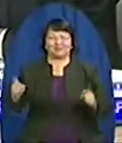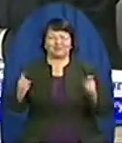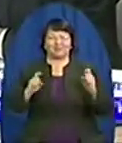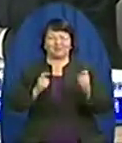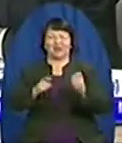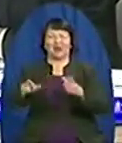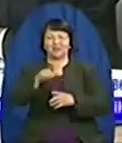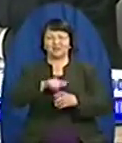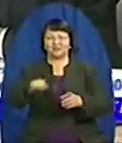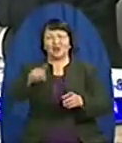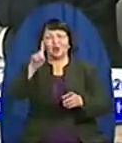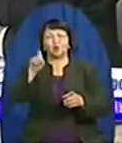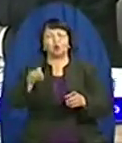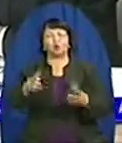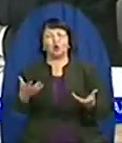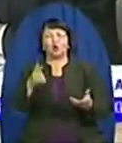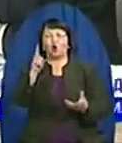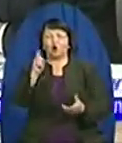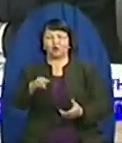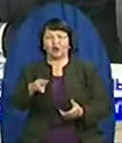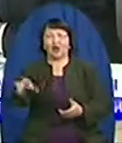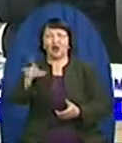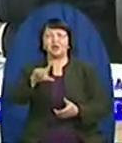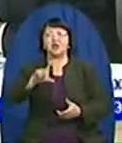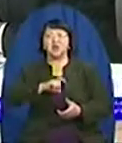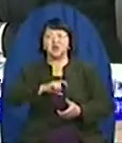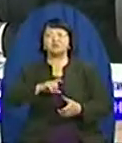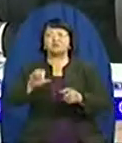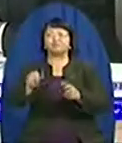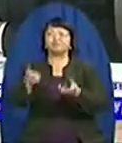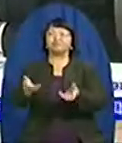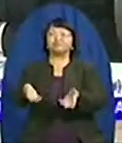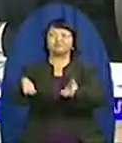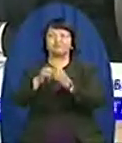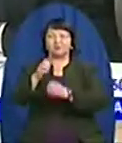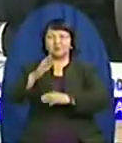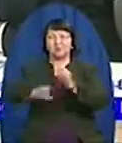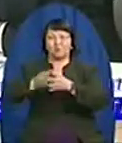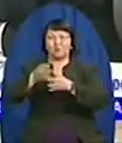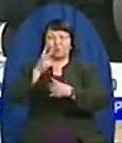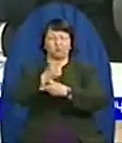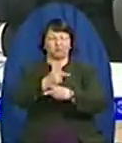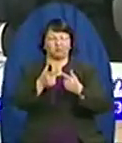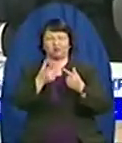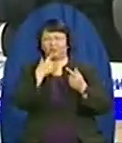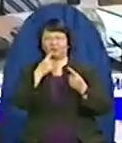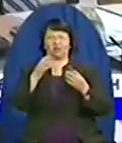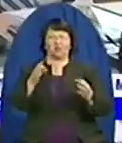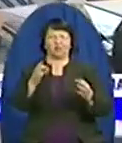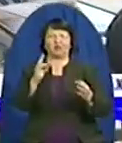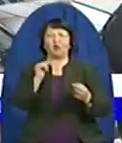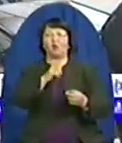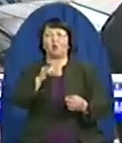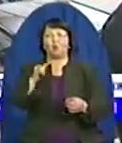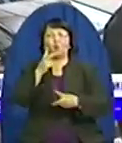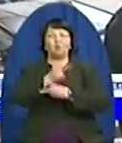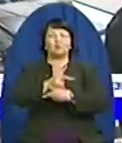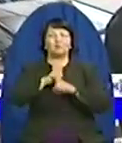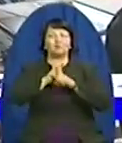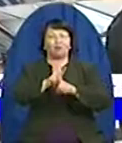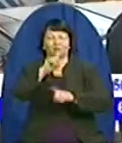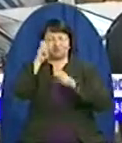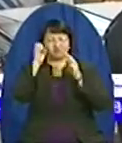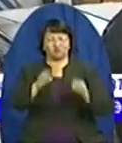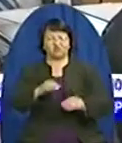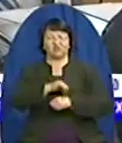хөндөгдлөө. Хотын зүгээс газраа мэдээд барилга бариулах гэхээр хууль зөрчсөн асуудал үүсэх гээд байдаг. Зөвхөн хуулийнх нь хүрээнд шийдвэрлэхгүй бол иргэд шүүх юм